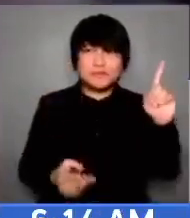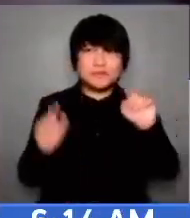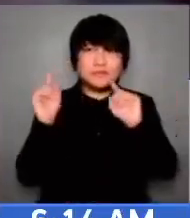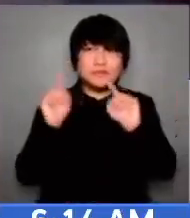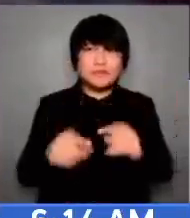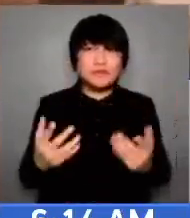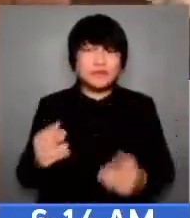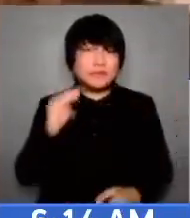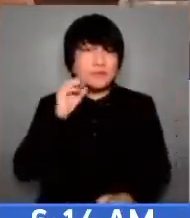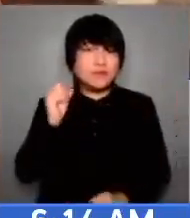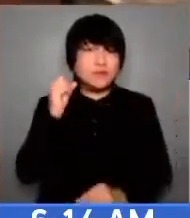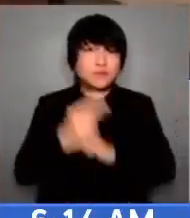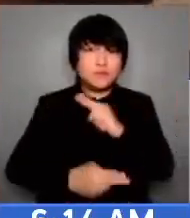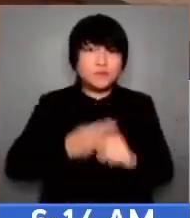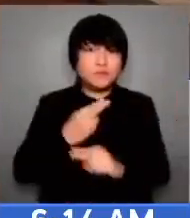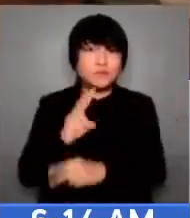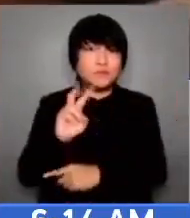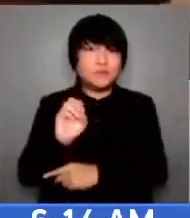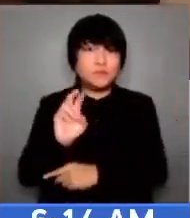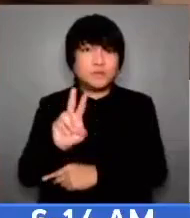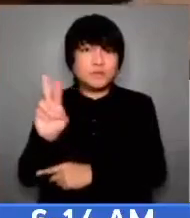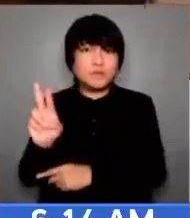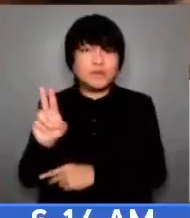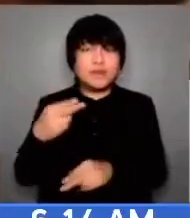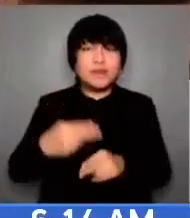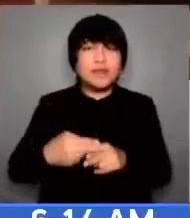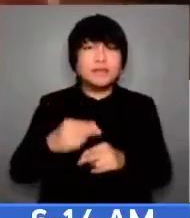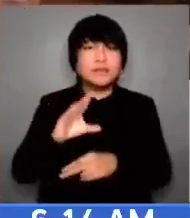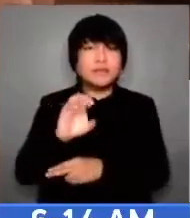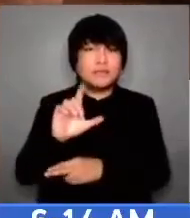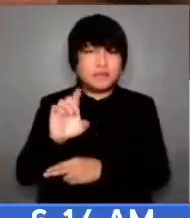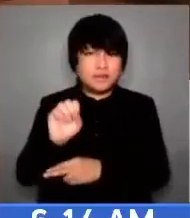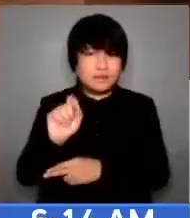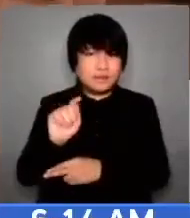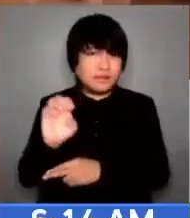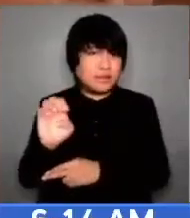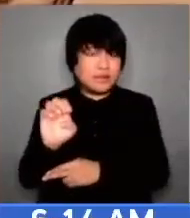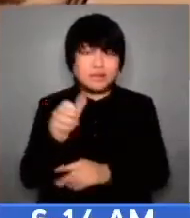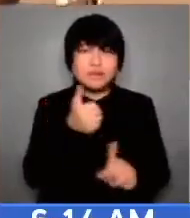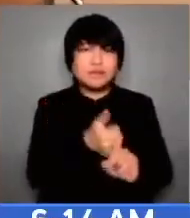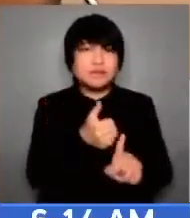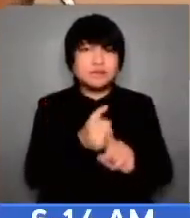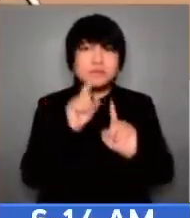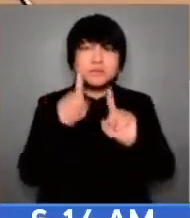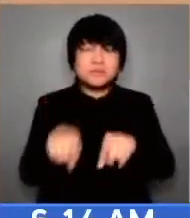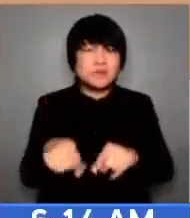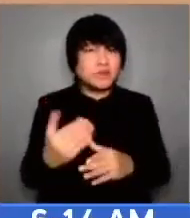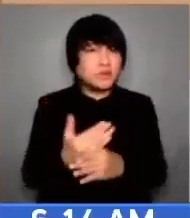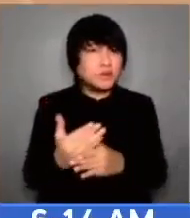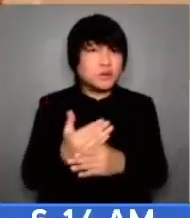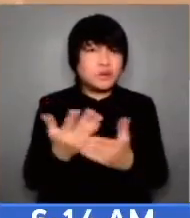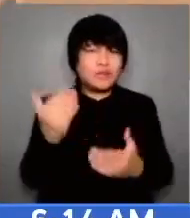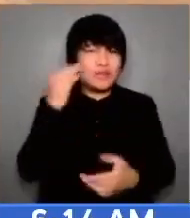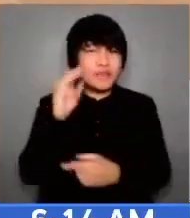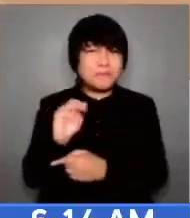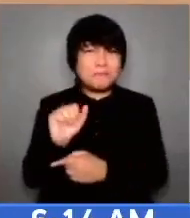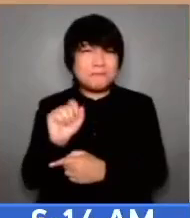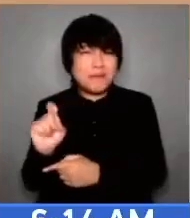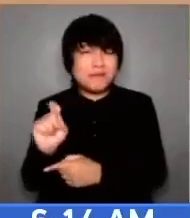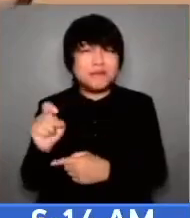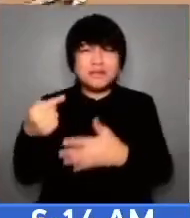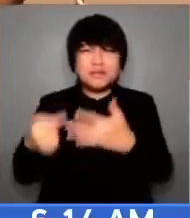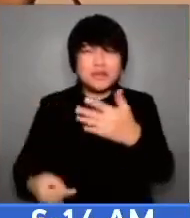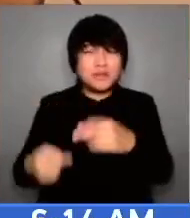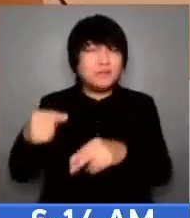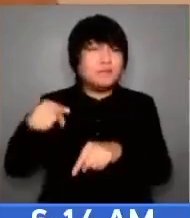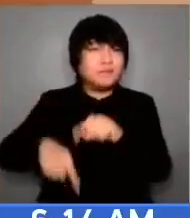Philippines 2022, Celeste Cortesi. Shinare ni Celeste na makakasama niya si Max Collins at iba pa nilang friends sa ball. At ang